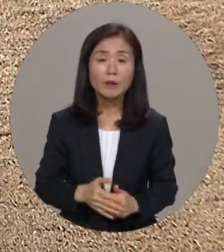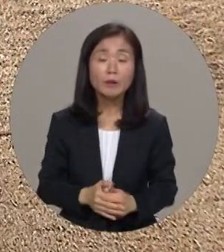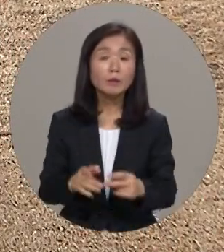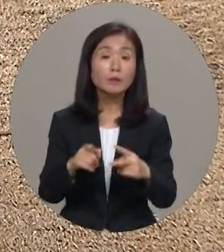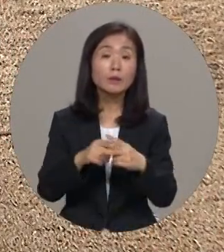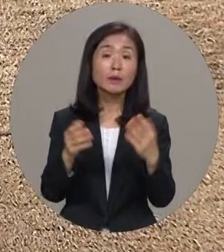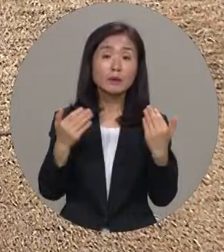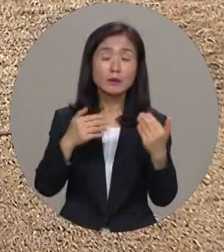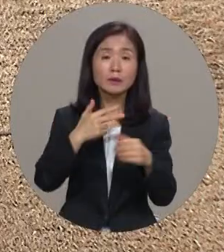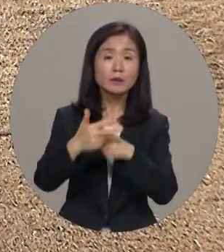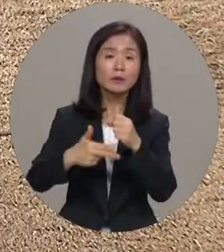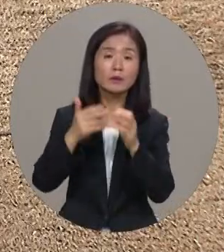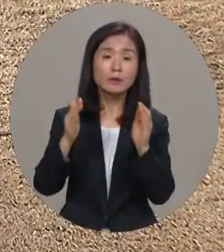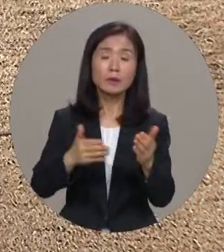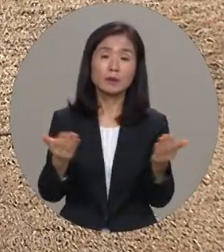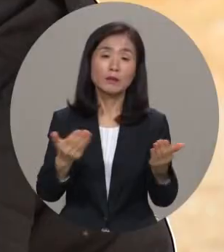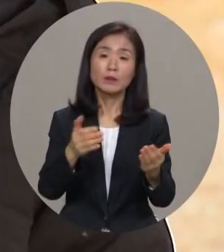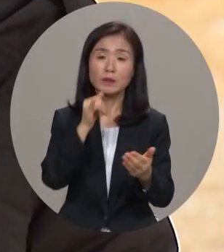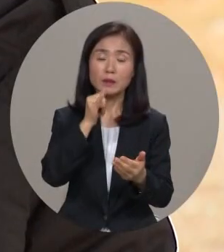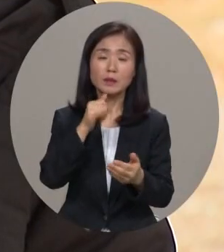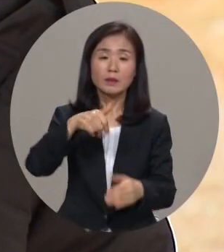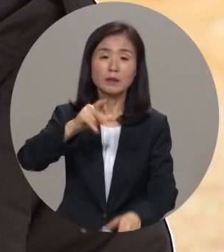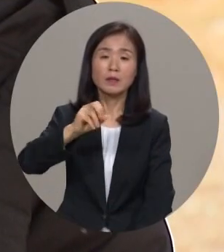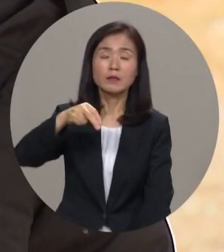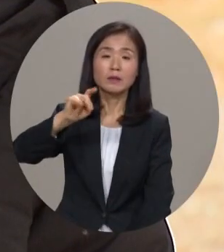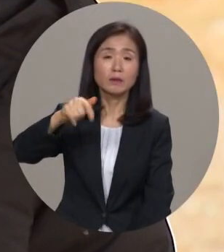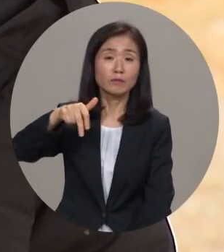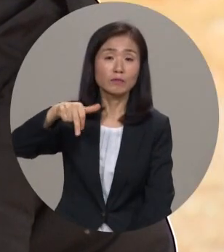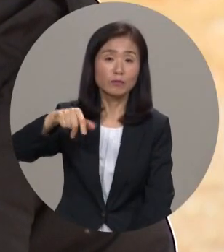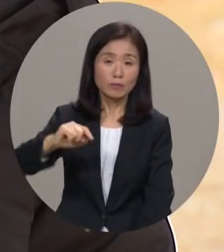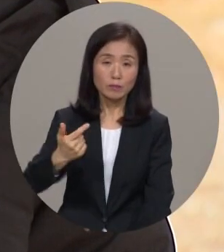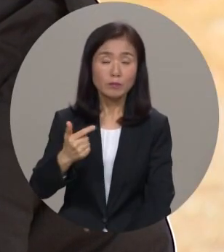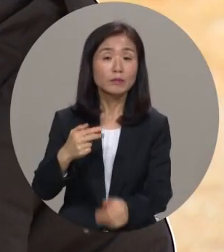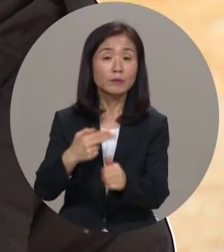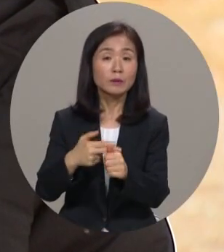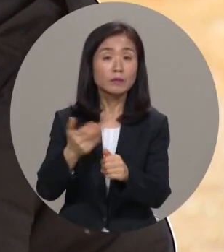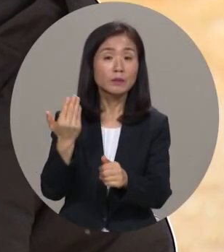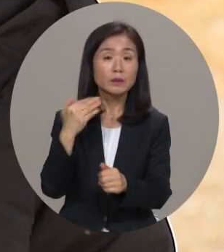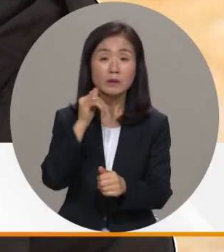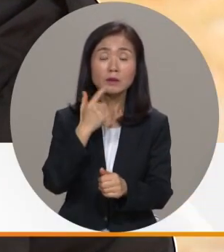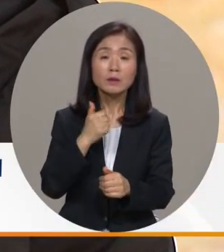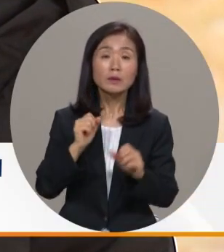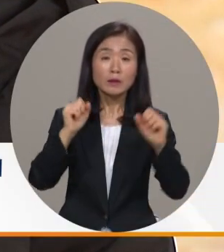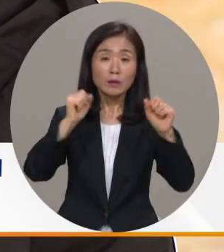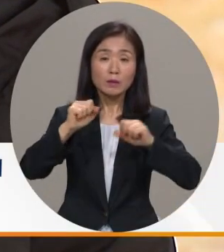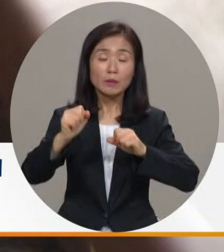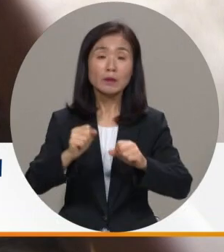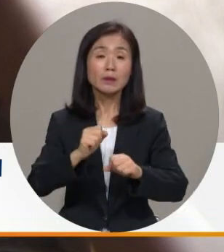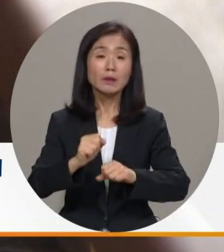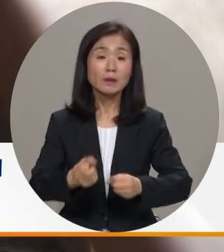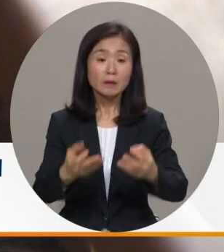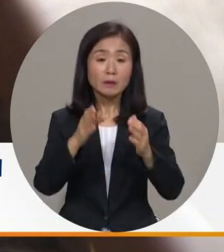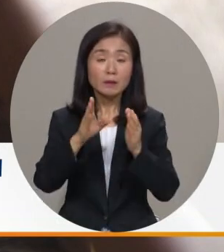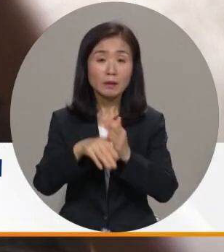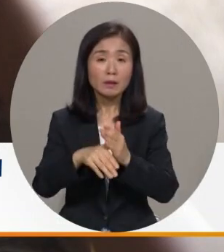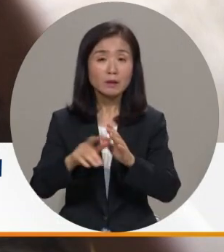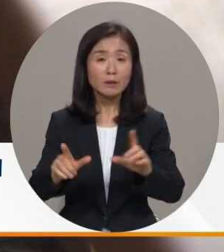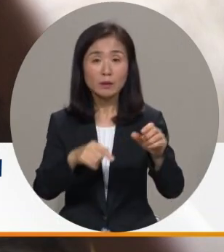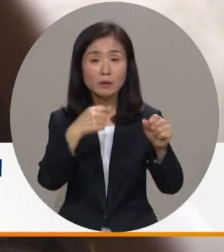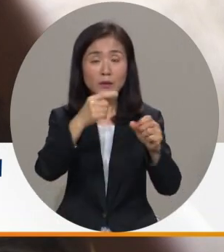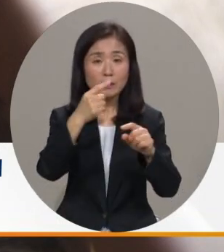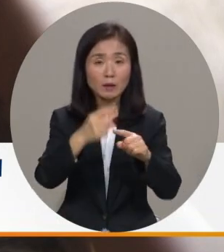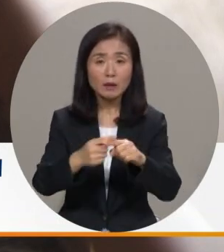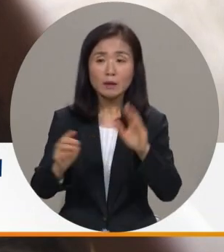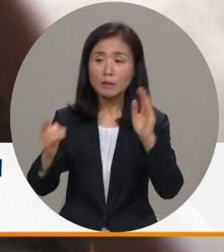초등학교에서 7년째 근무하고 있는 강석조 교사. 최근 열린 체육대회에서 생활지도를 하다